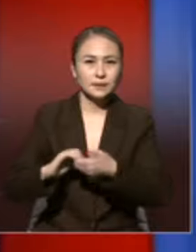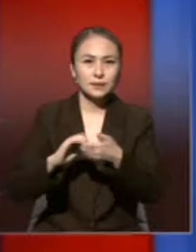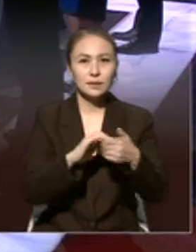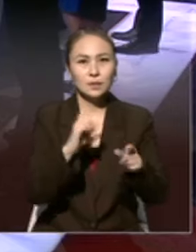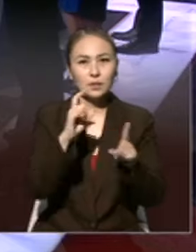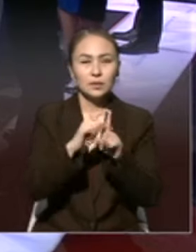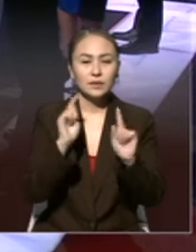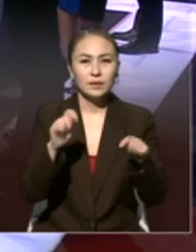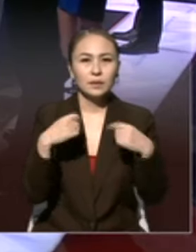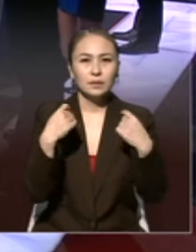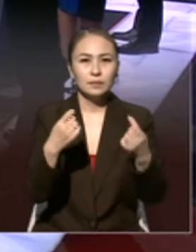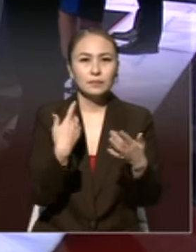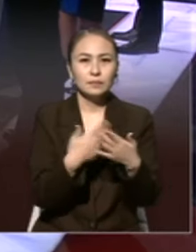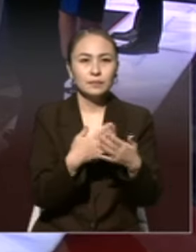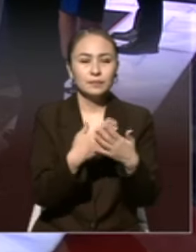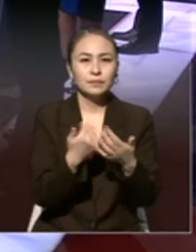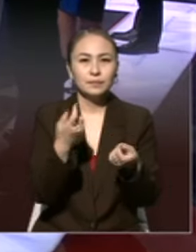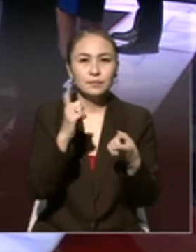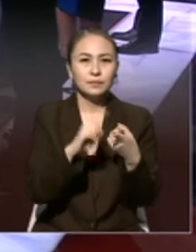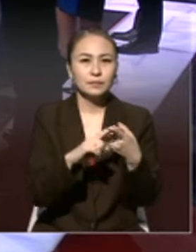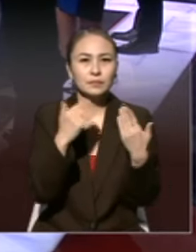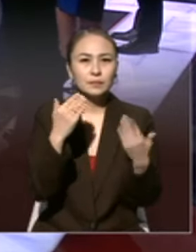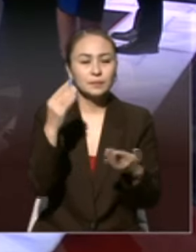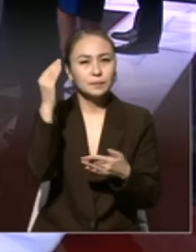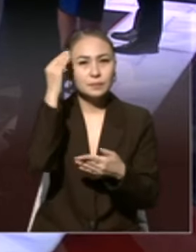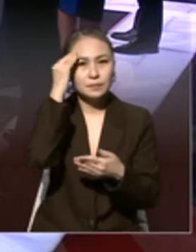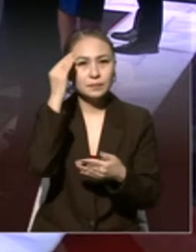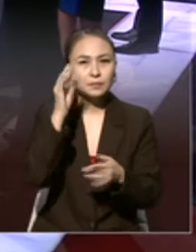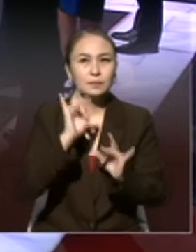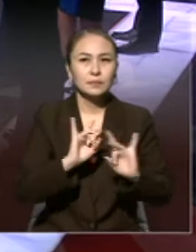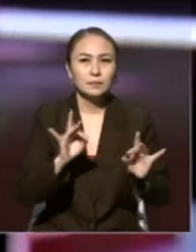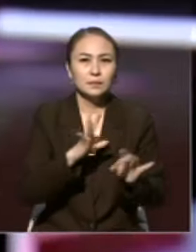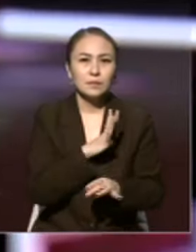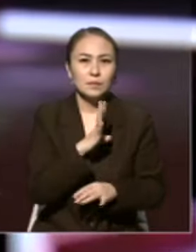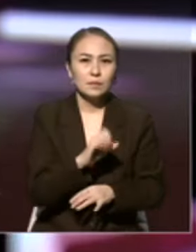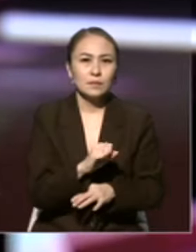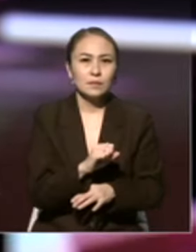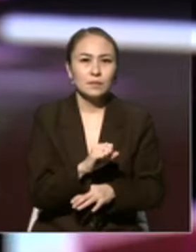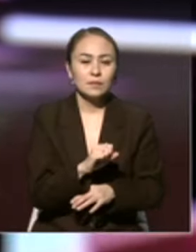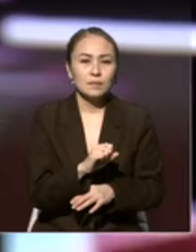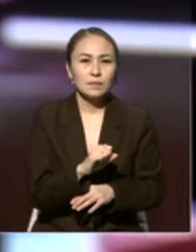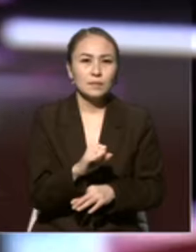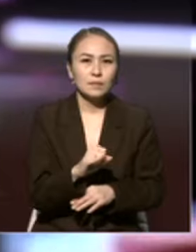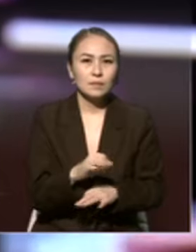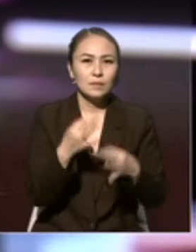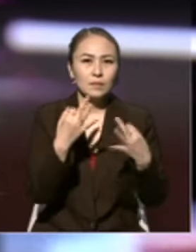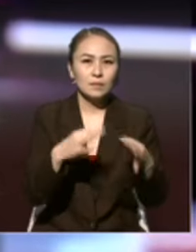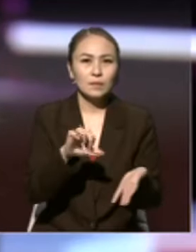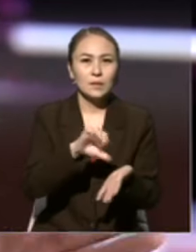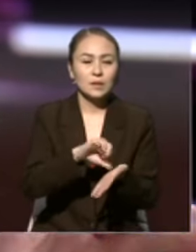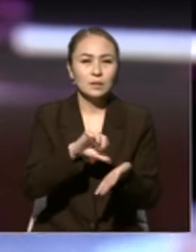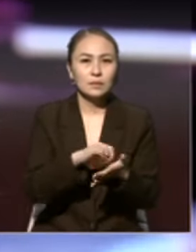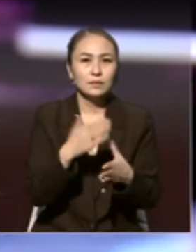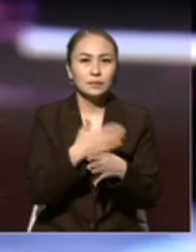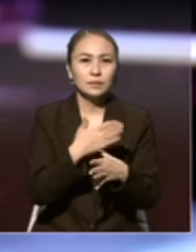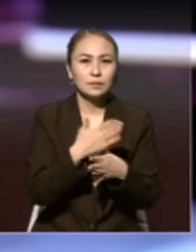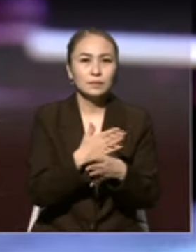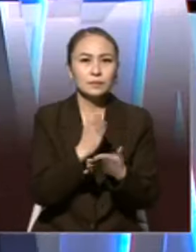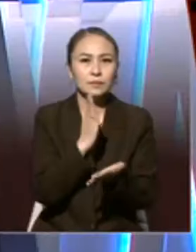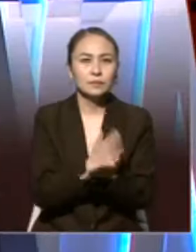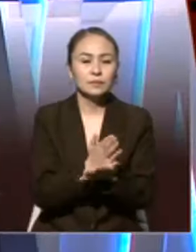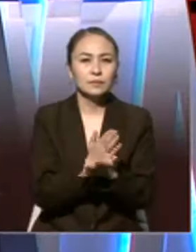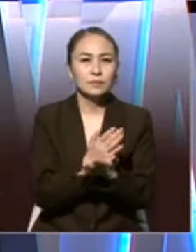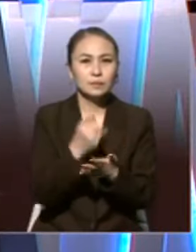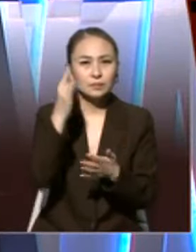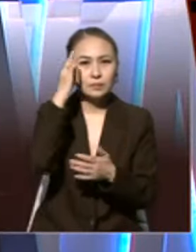берейік. Шерзат мырза, осы орайда өзіңіздің пікіріңізбен бөліссеңіз, мүмкін сіздерде еріктілерде қол жұмылып көмектесіп жатқан шығар,